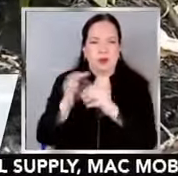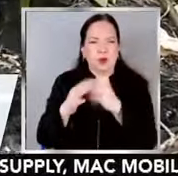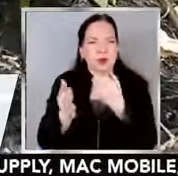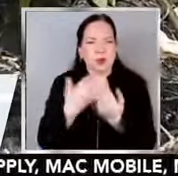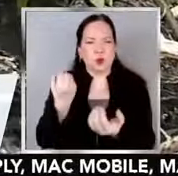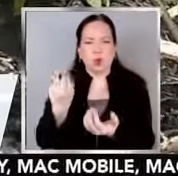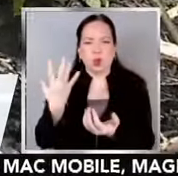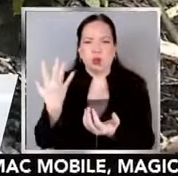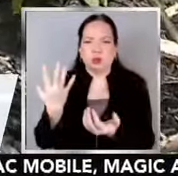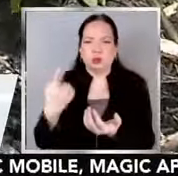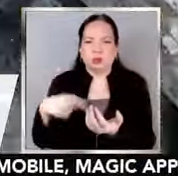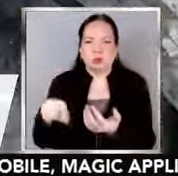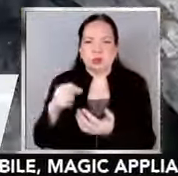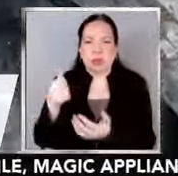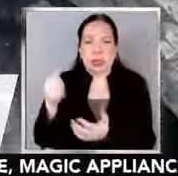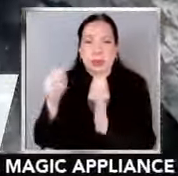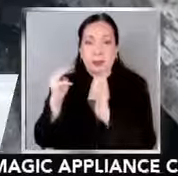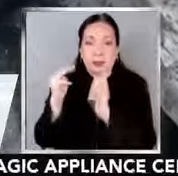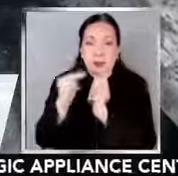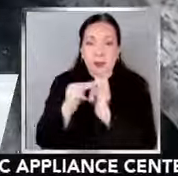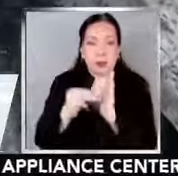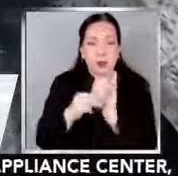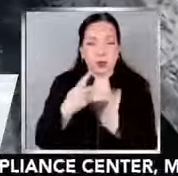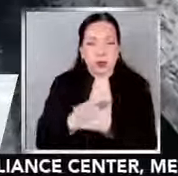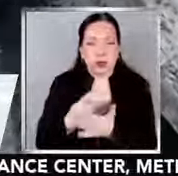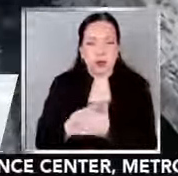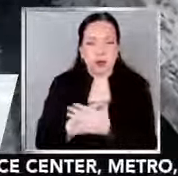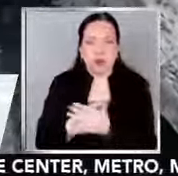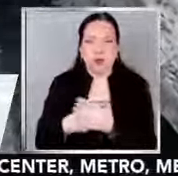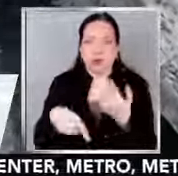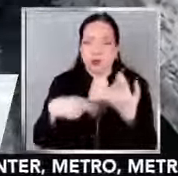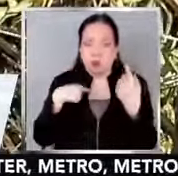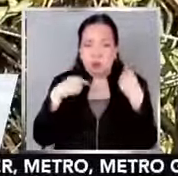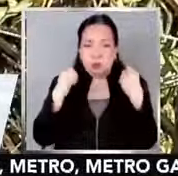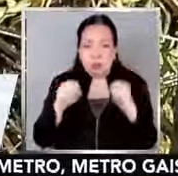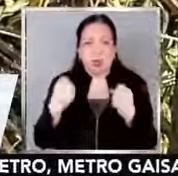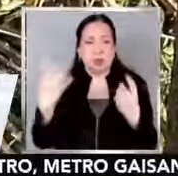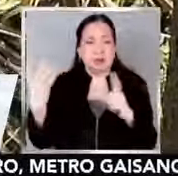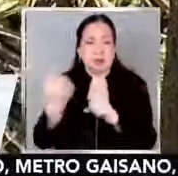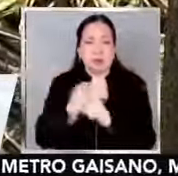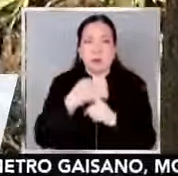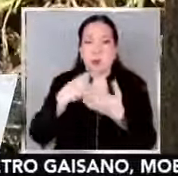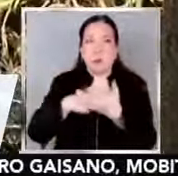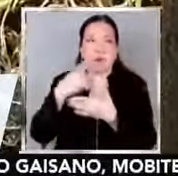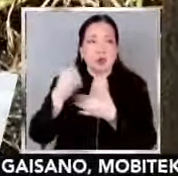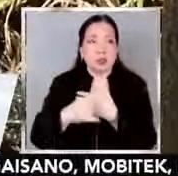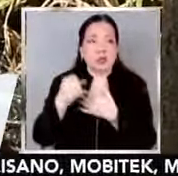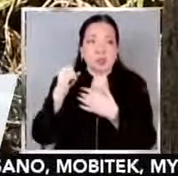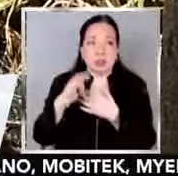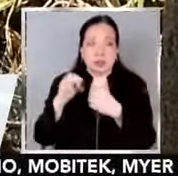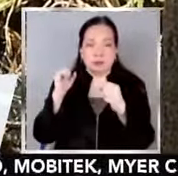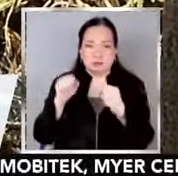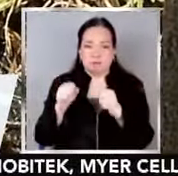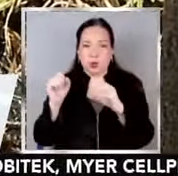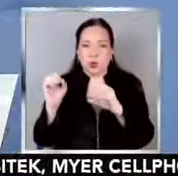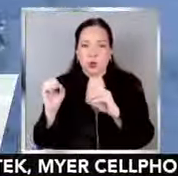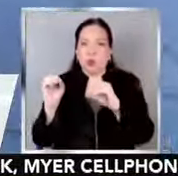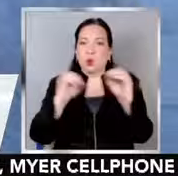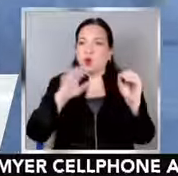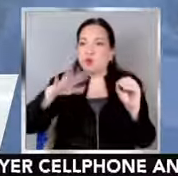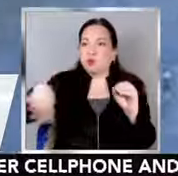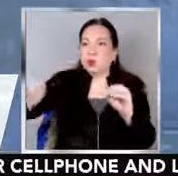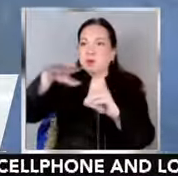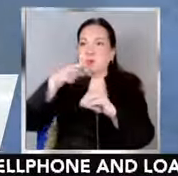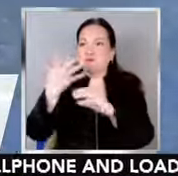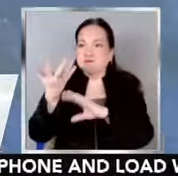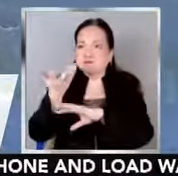kumulang 10 milyong piso. May papatupad daw ang proyekto sa sandaling ma-relocate ang informal settlers na nakatira malapit